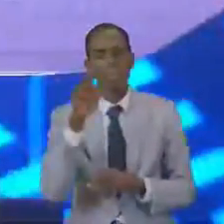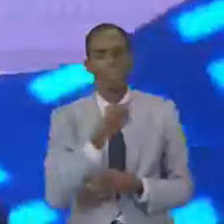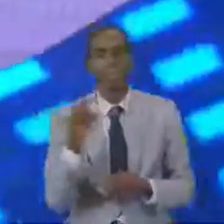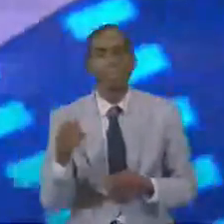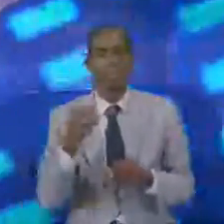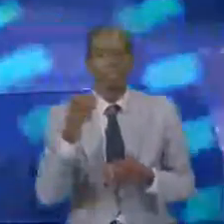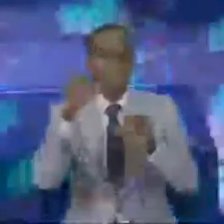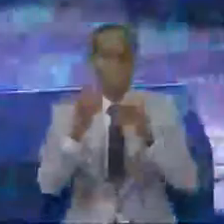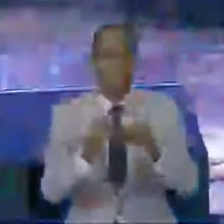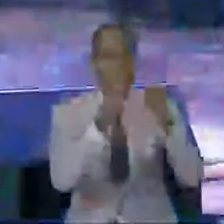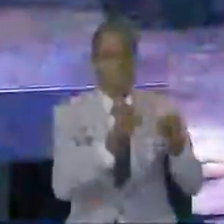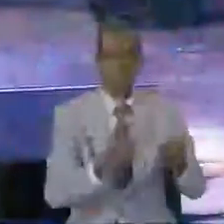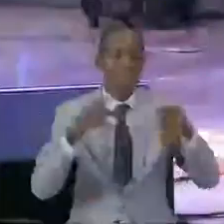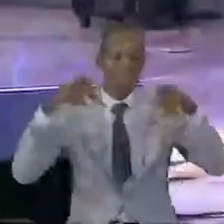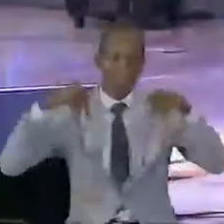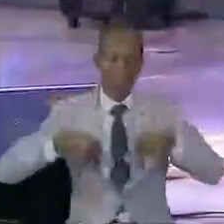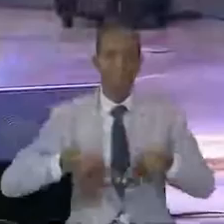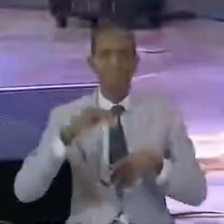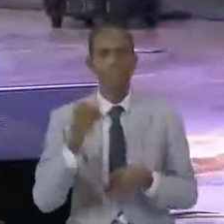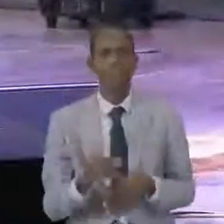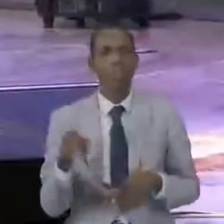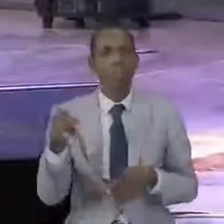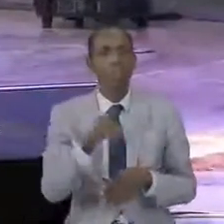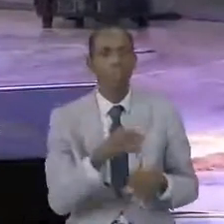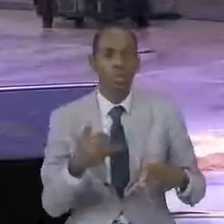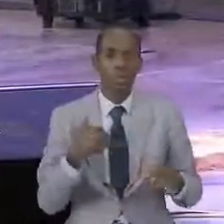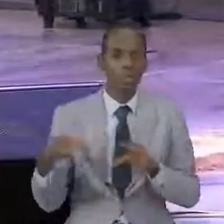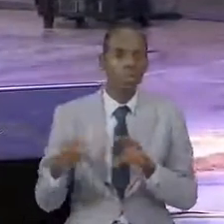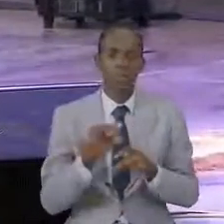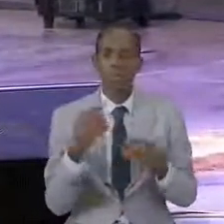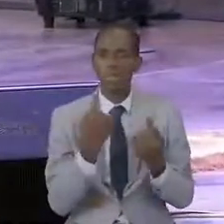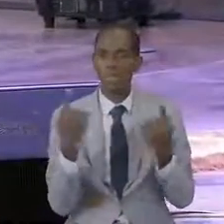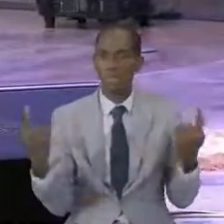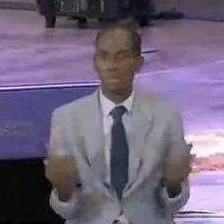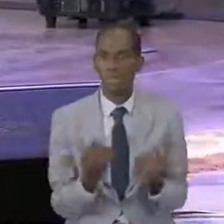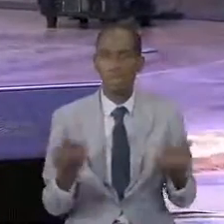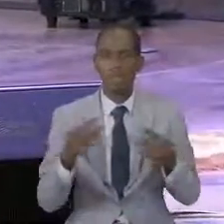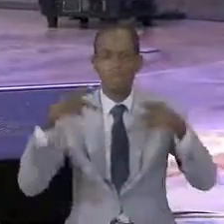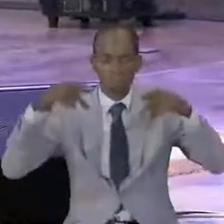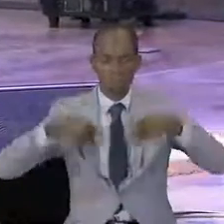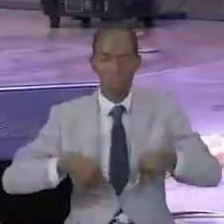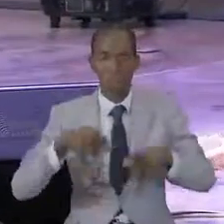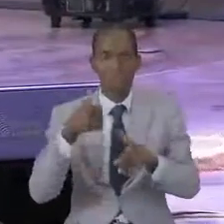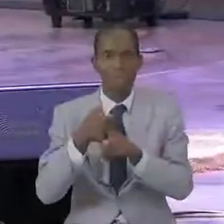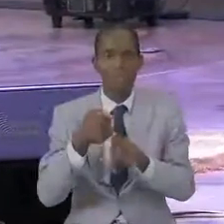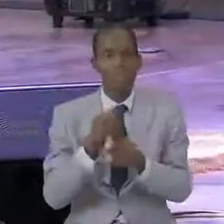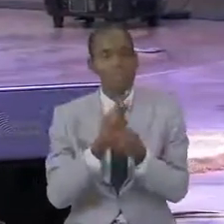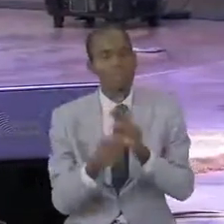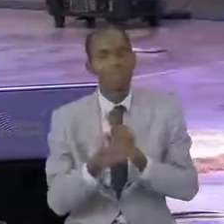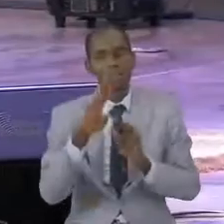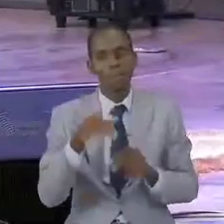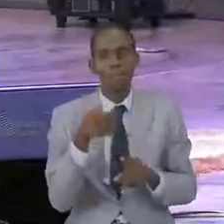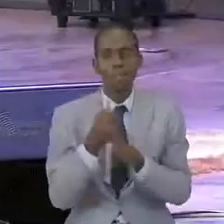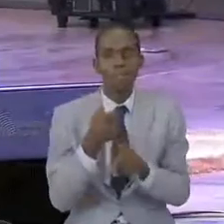reportez-vous donc de manière personnel vous avez combien un péché personne par vous vous repentez personnellement par